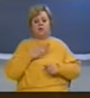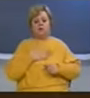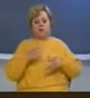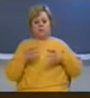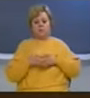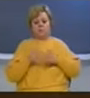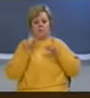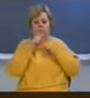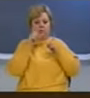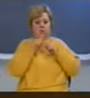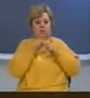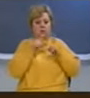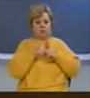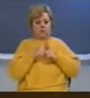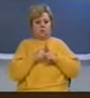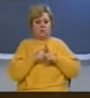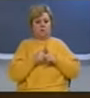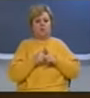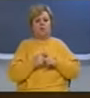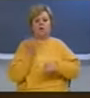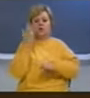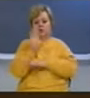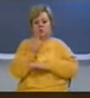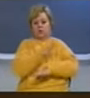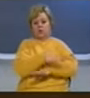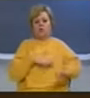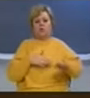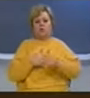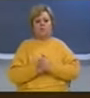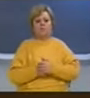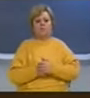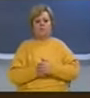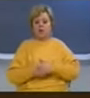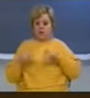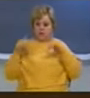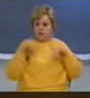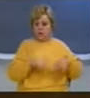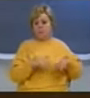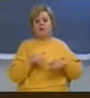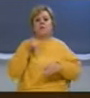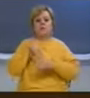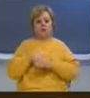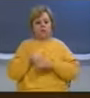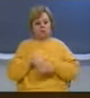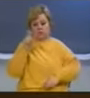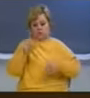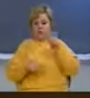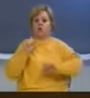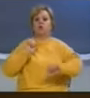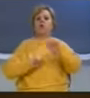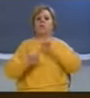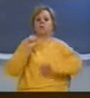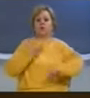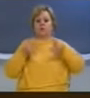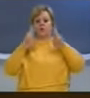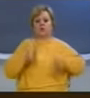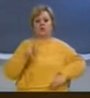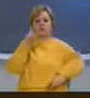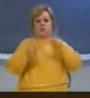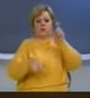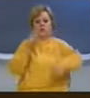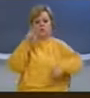parlamentar i Partisë Demokratike jemi deputet të këtij kuvendi, kemi ardhur me votat e qytetarëve dhe do t'i mbrojmë të drejtat e